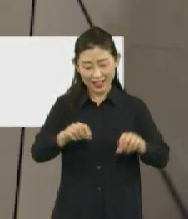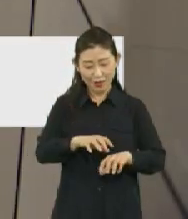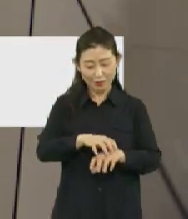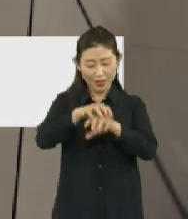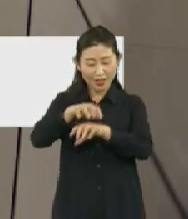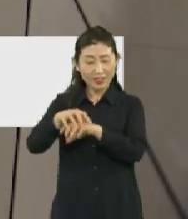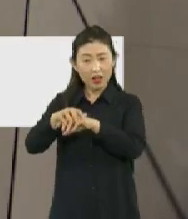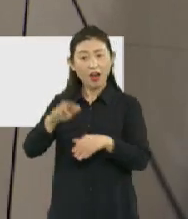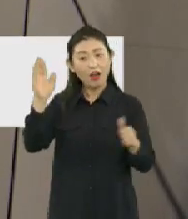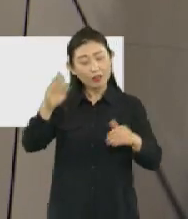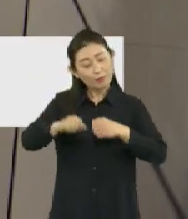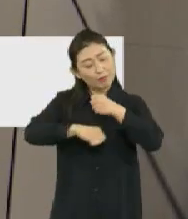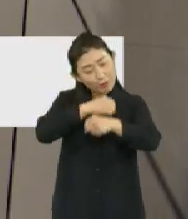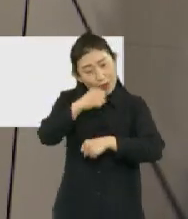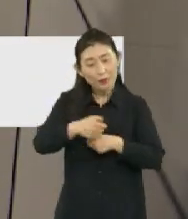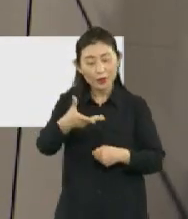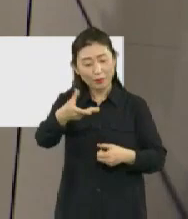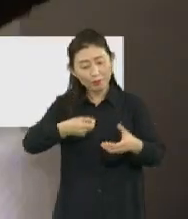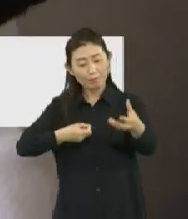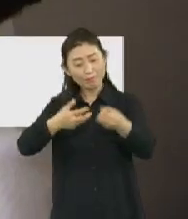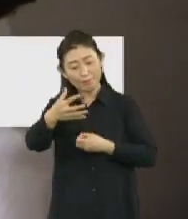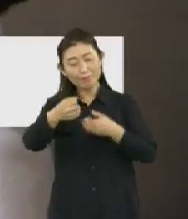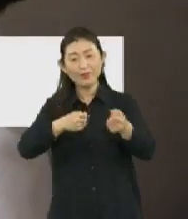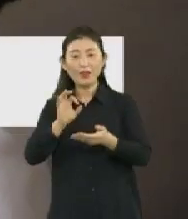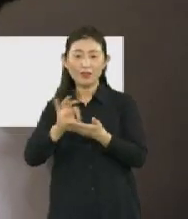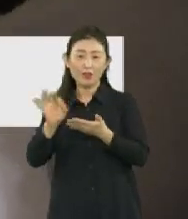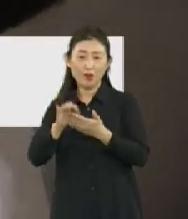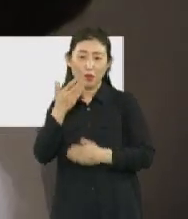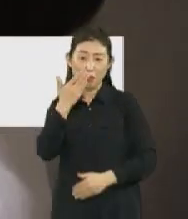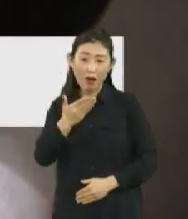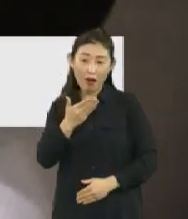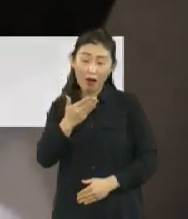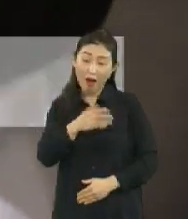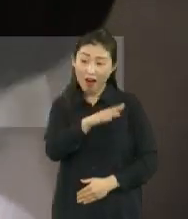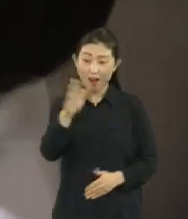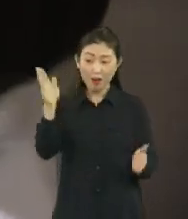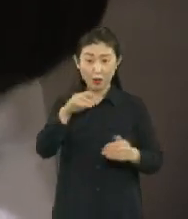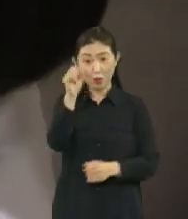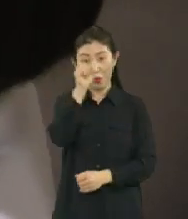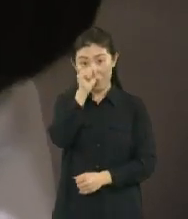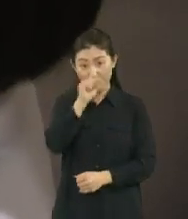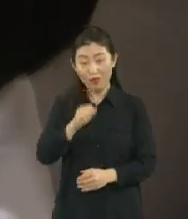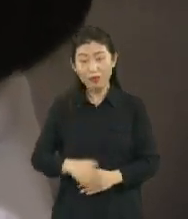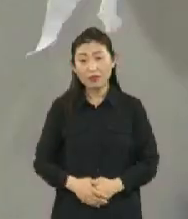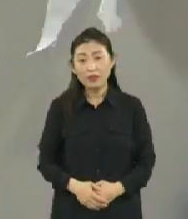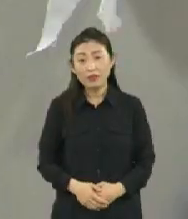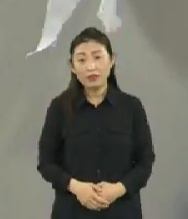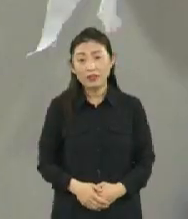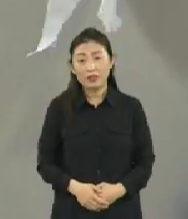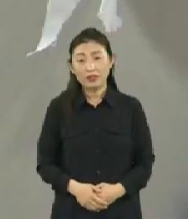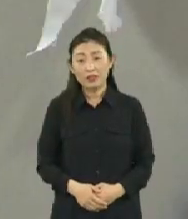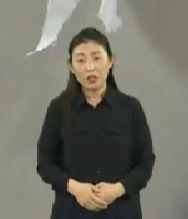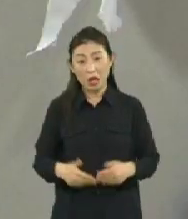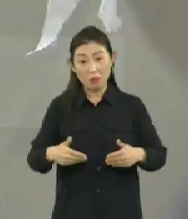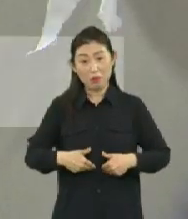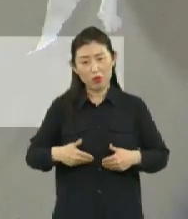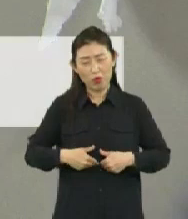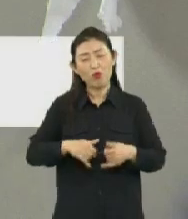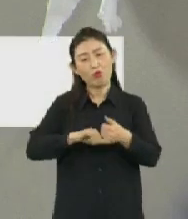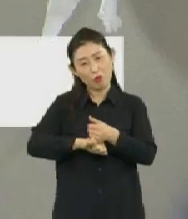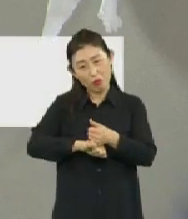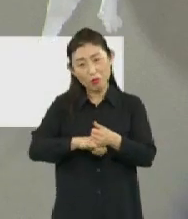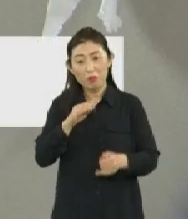채워놓아 여학생들이 언제나 자유롭게 사용할 수 있도록 해 학생들로부터 큰 호응을 얻고 있습니다. 필요한